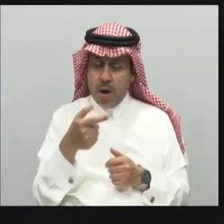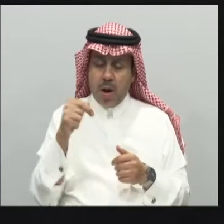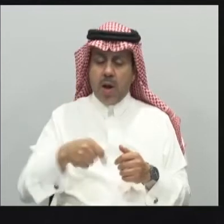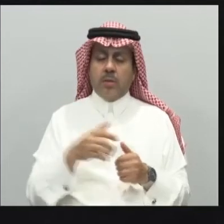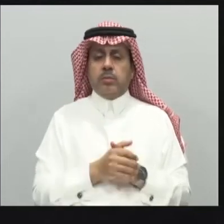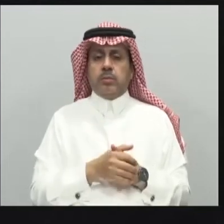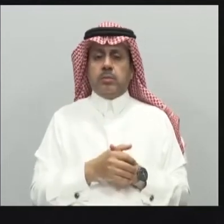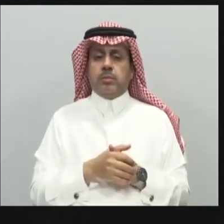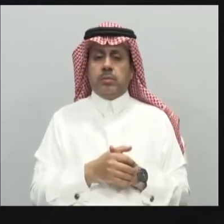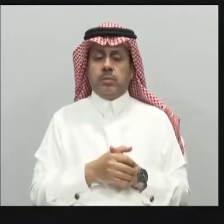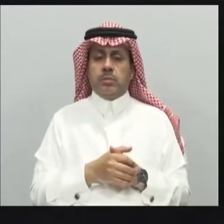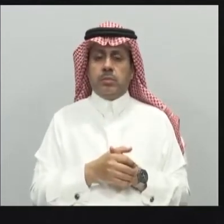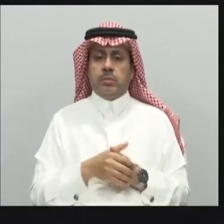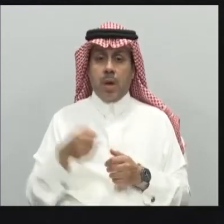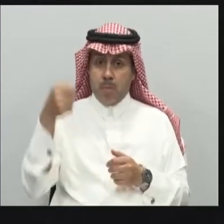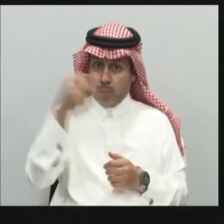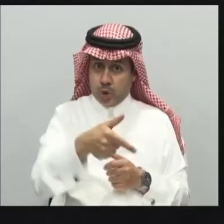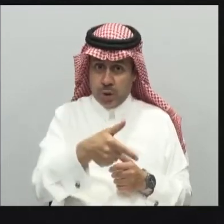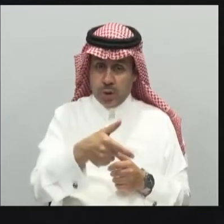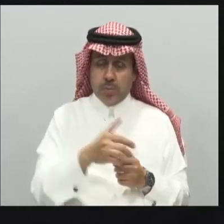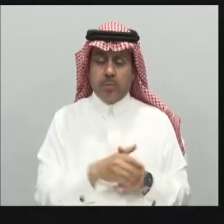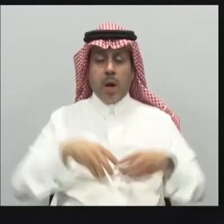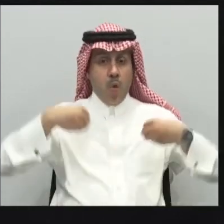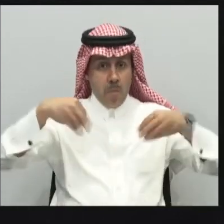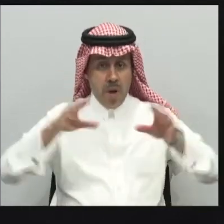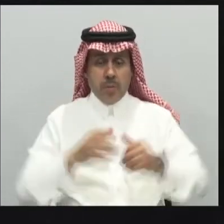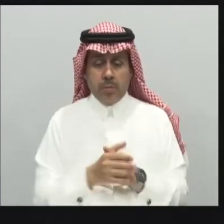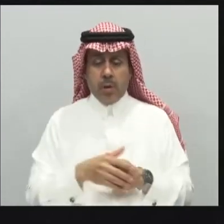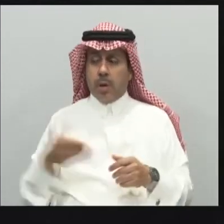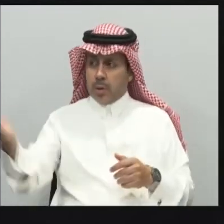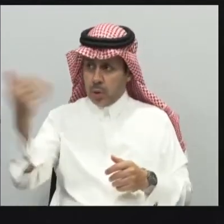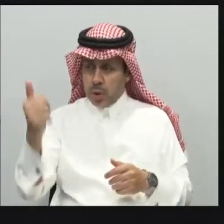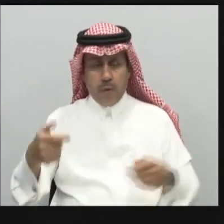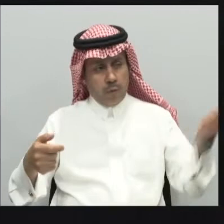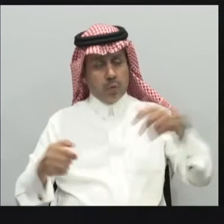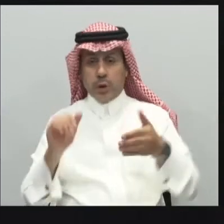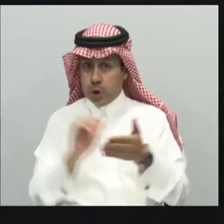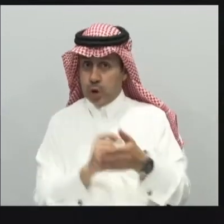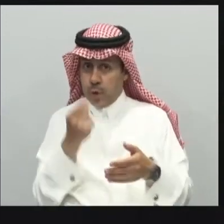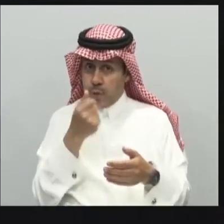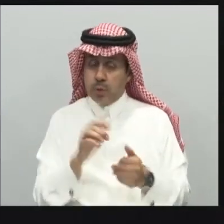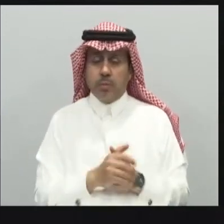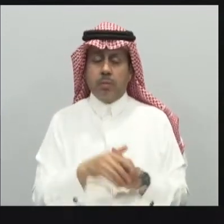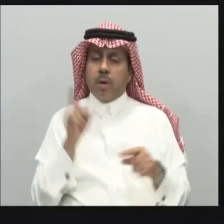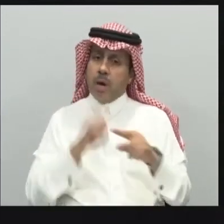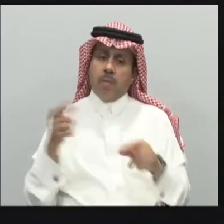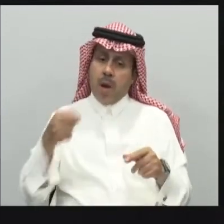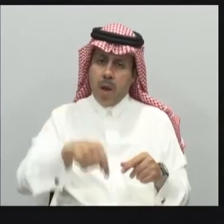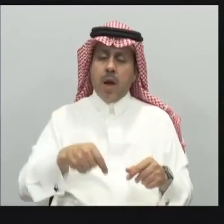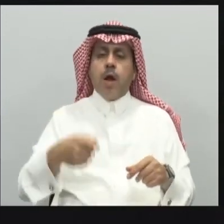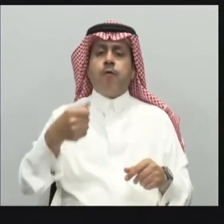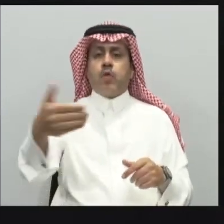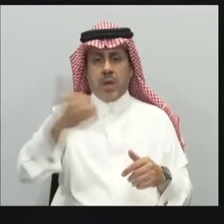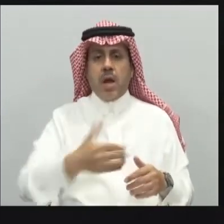نقدا يعني انا مشتري او انا بائع واقول المشتري اشترط عليك ان يكون ثمن حالا